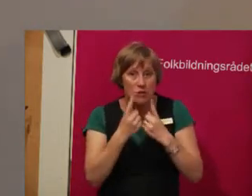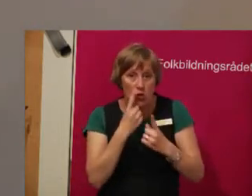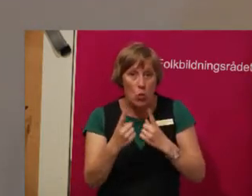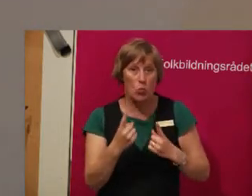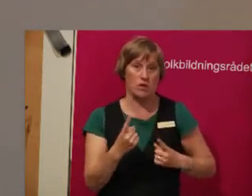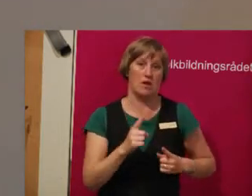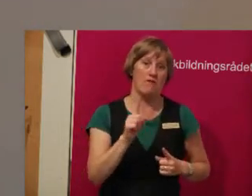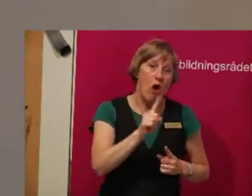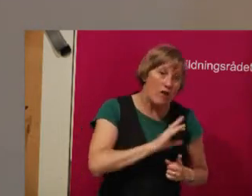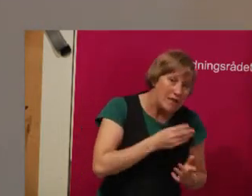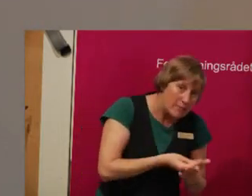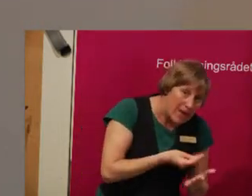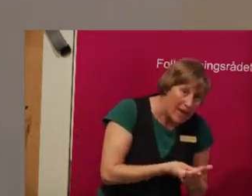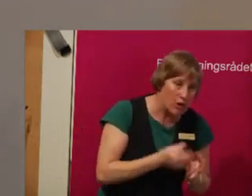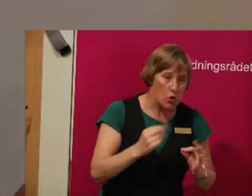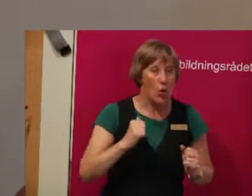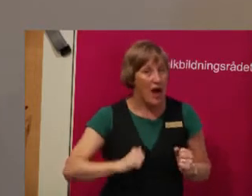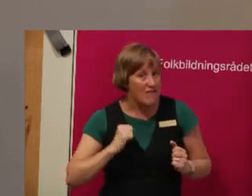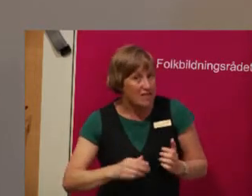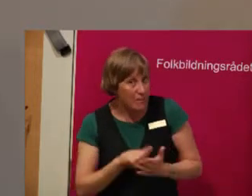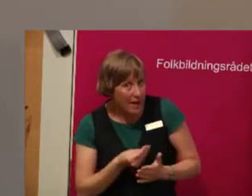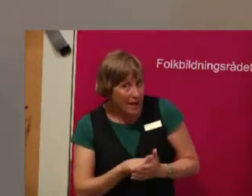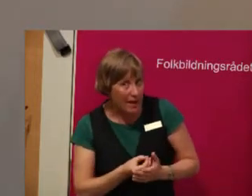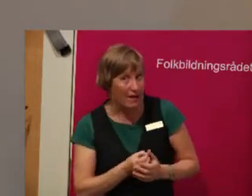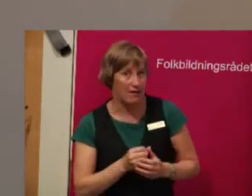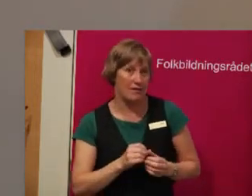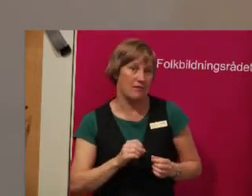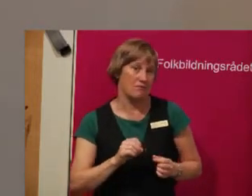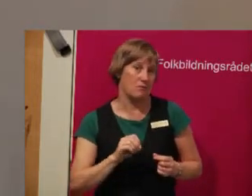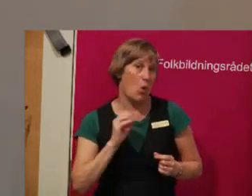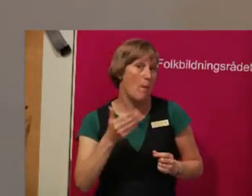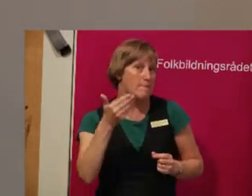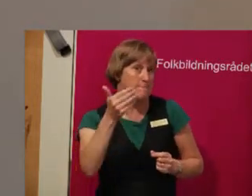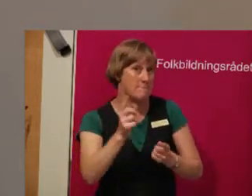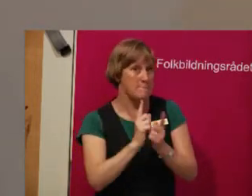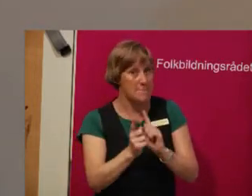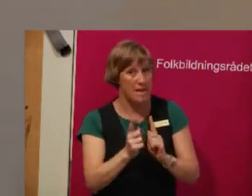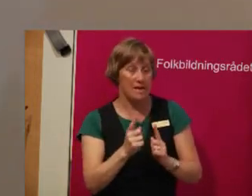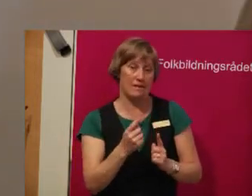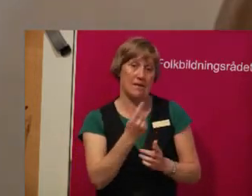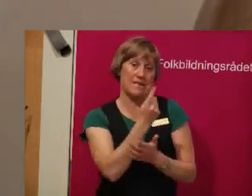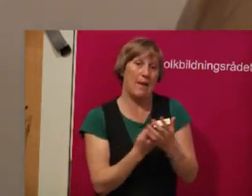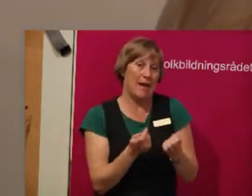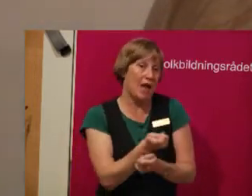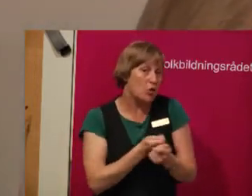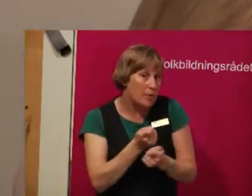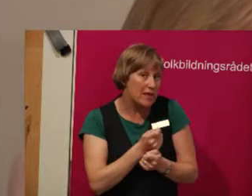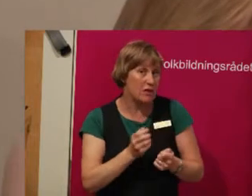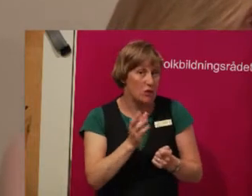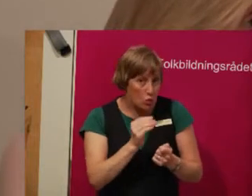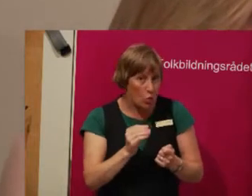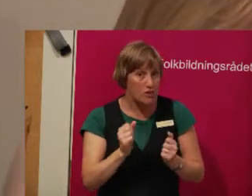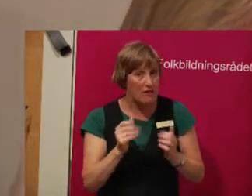används, om det blir så, vilket vi inte hoppas, att det blir sämre tider. Och vad skulle det få för konsekvenser? Är det bra eller